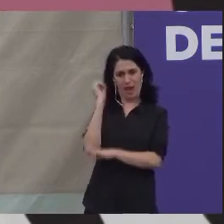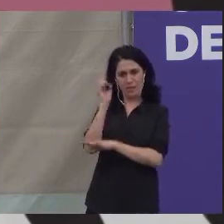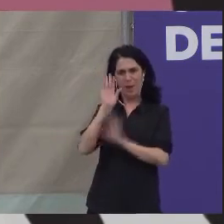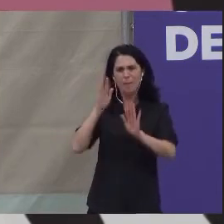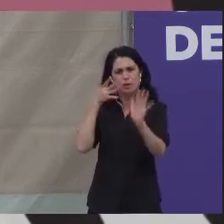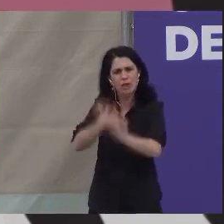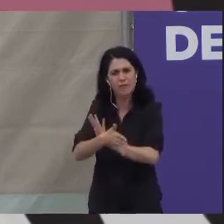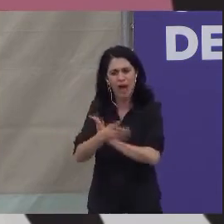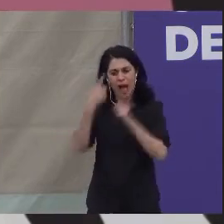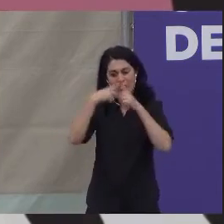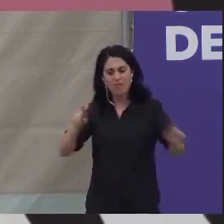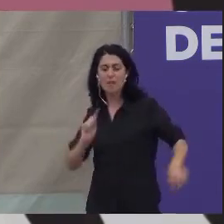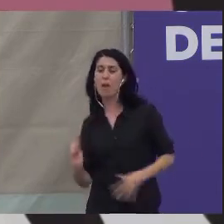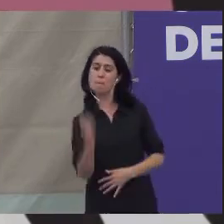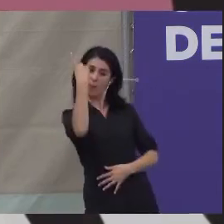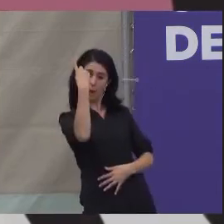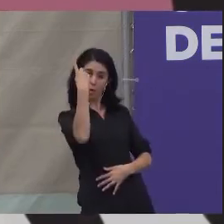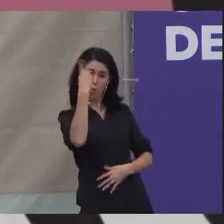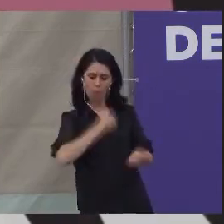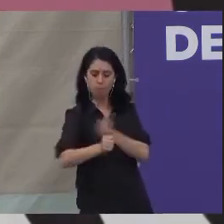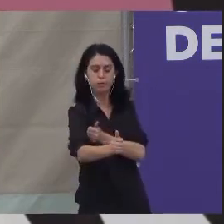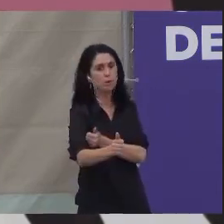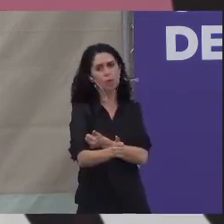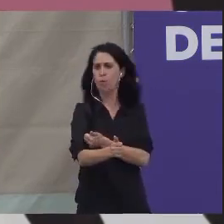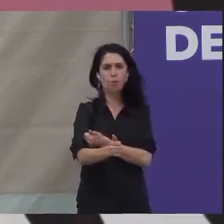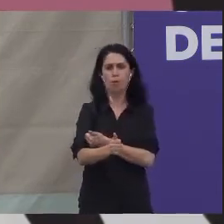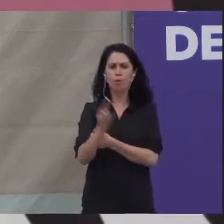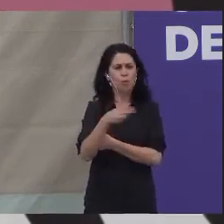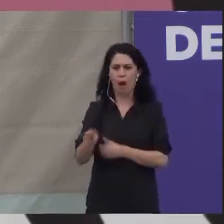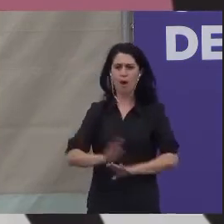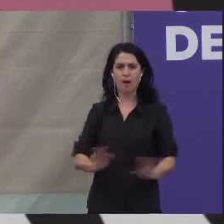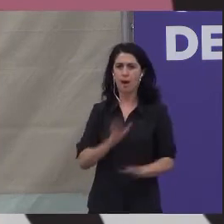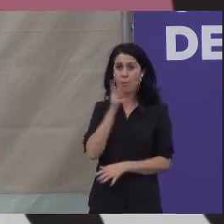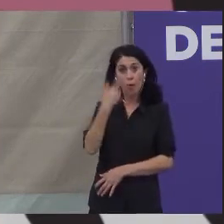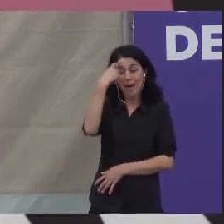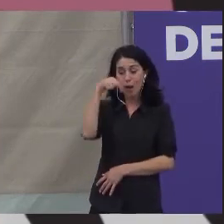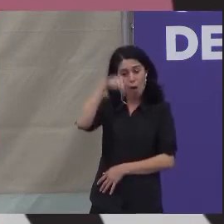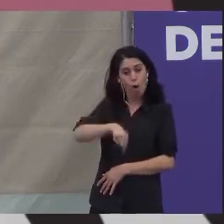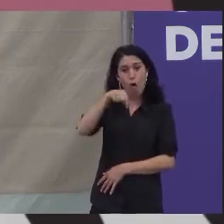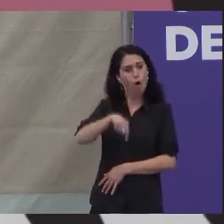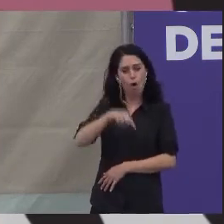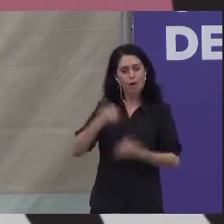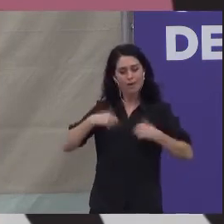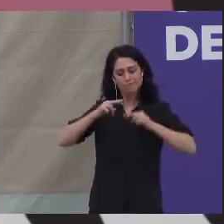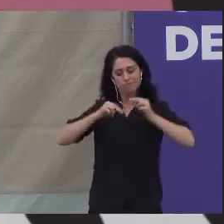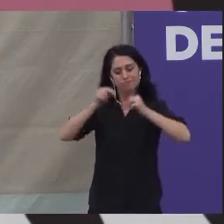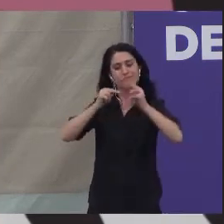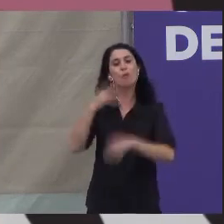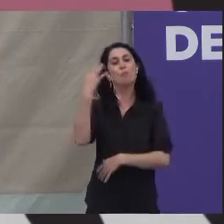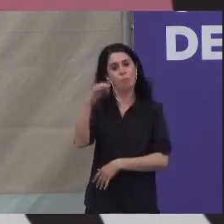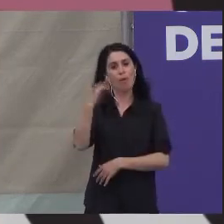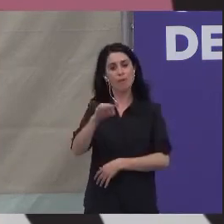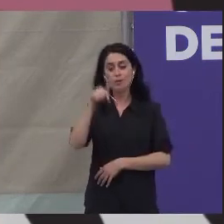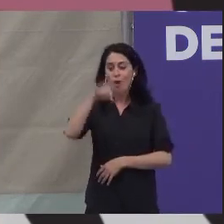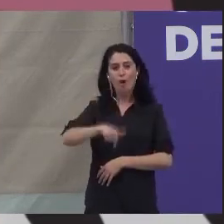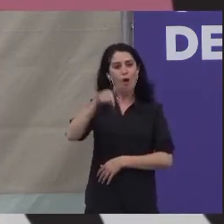posarem per davant les nostres diferències. Perquè jo crec que avui estem construint Podem i avui no